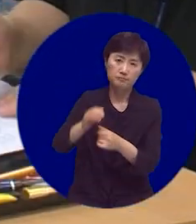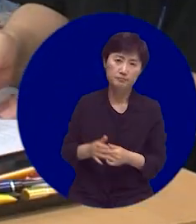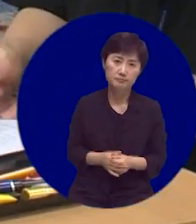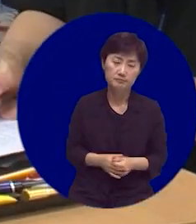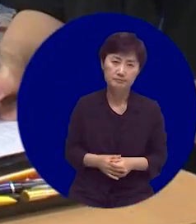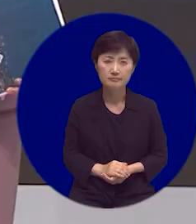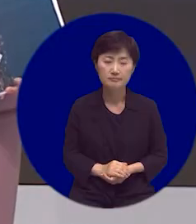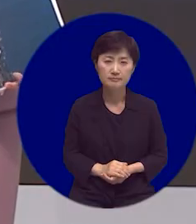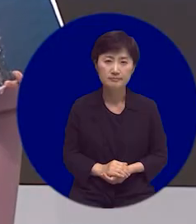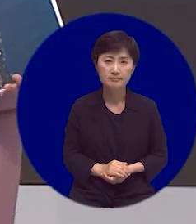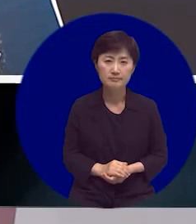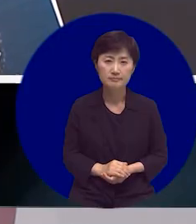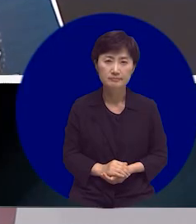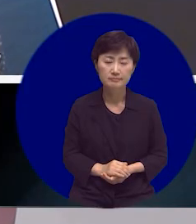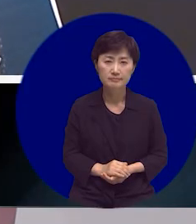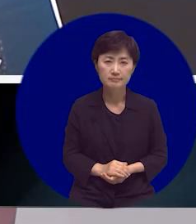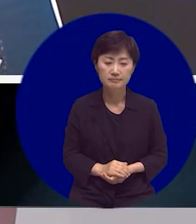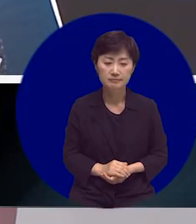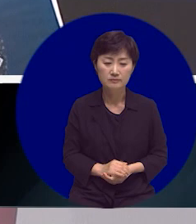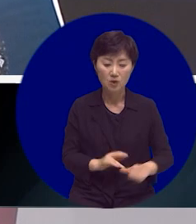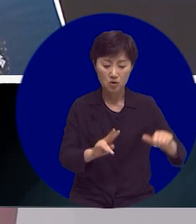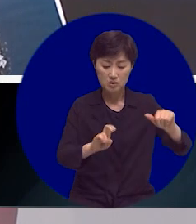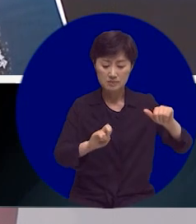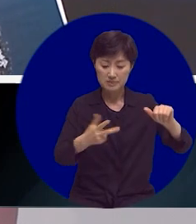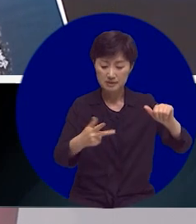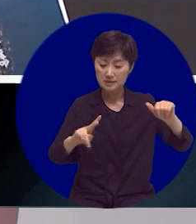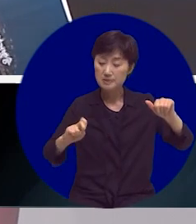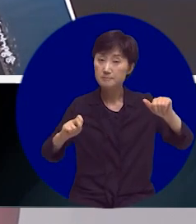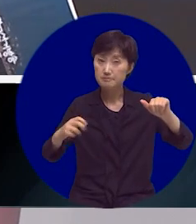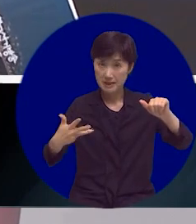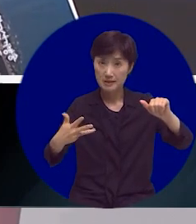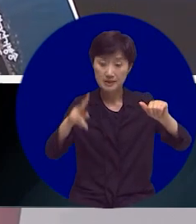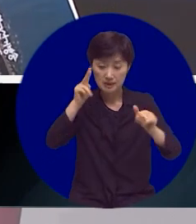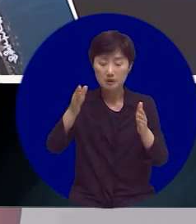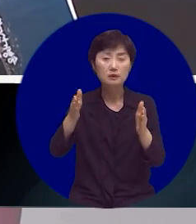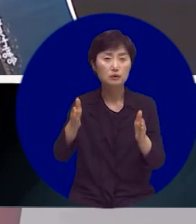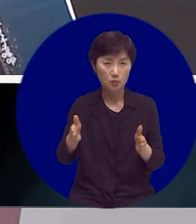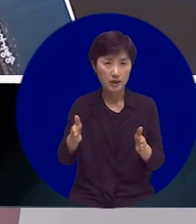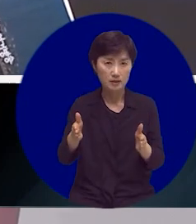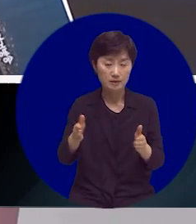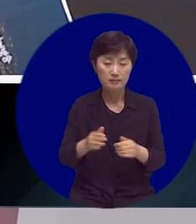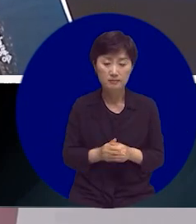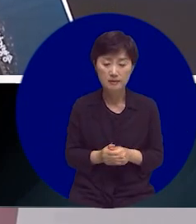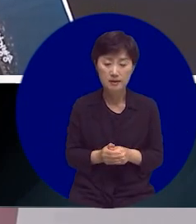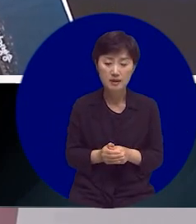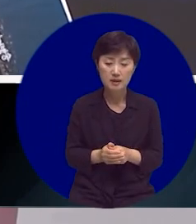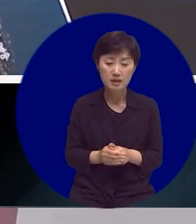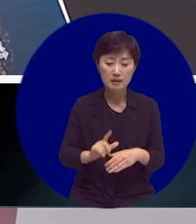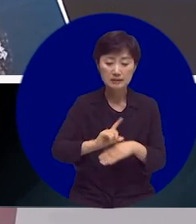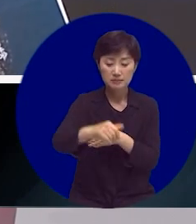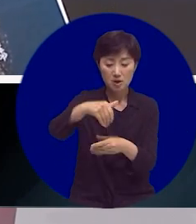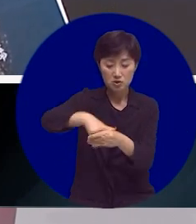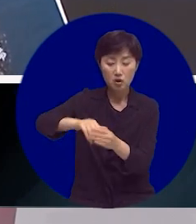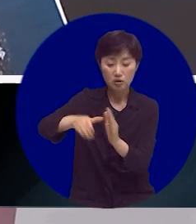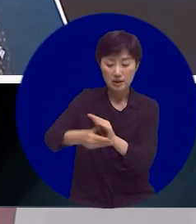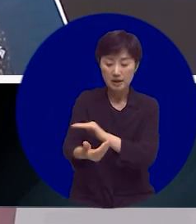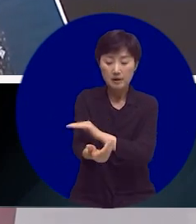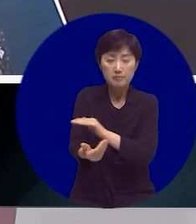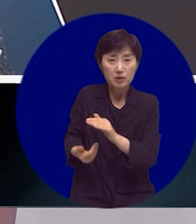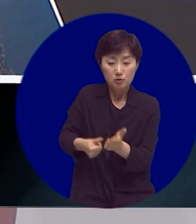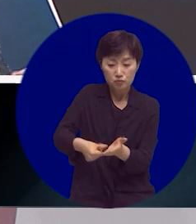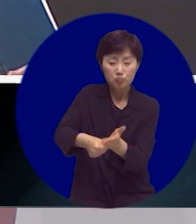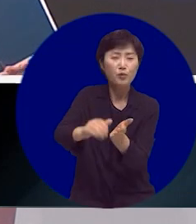재산정됩니다. 오는 5월 27일과 28일 이틀 동안 제8회 전국동시지방선거의